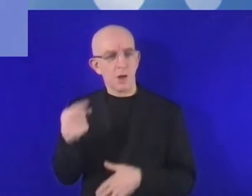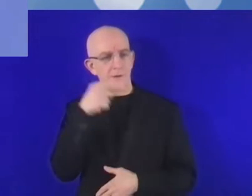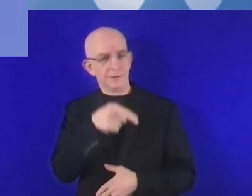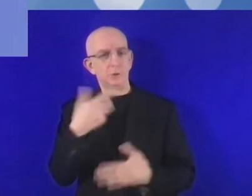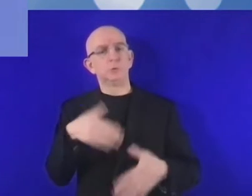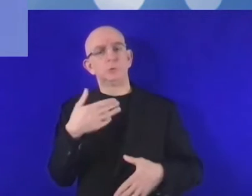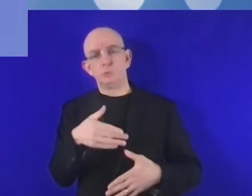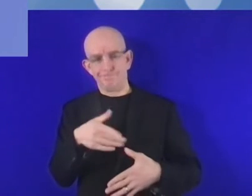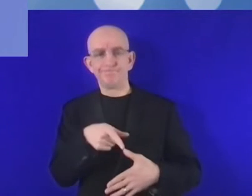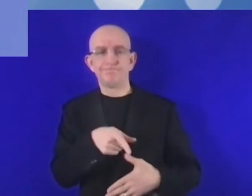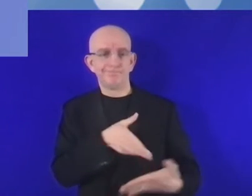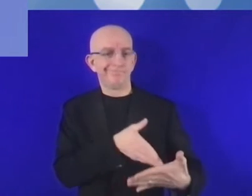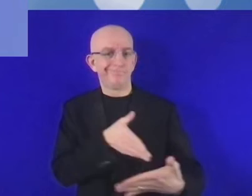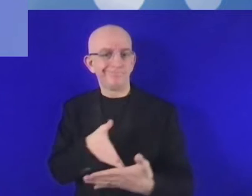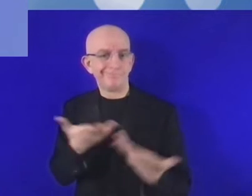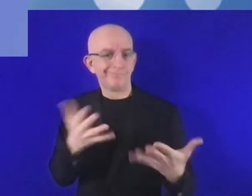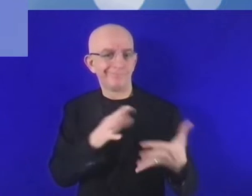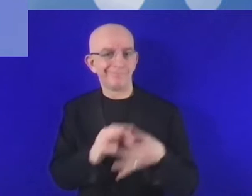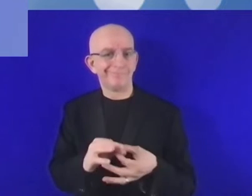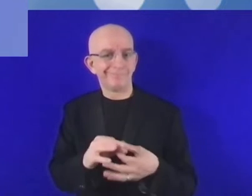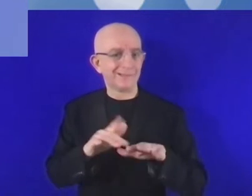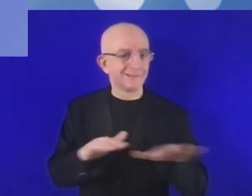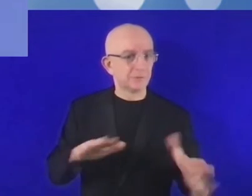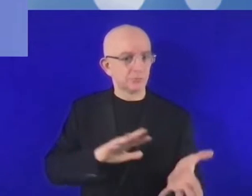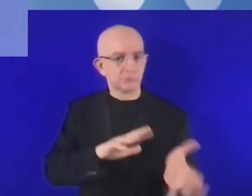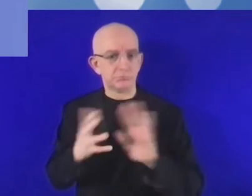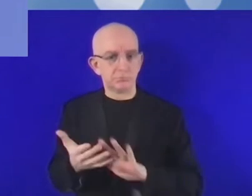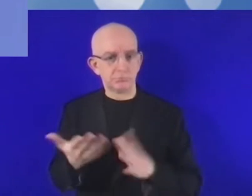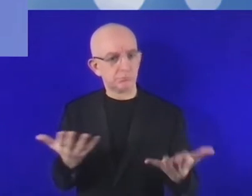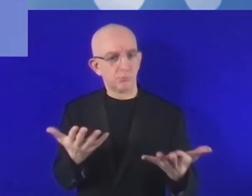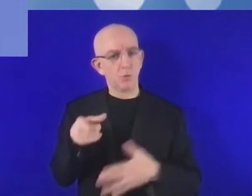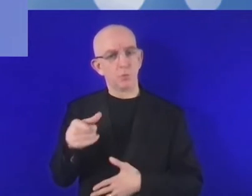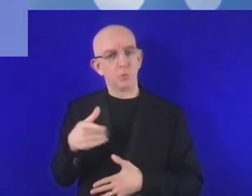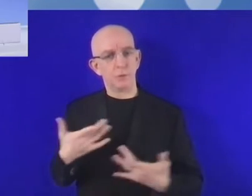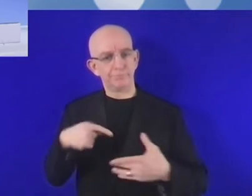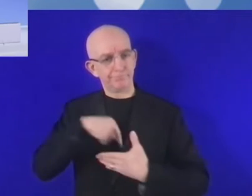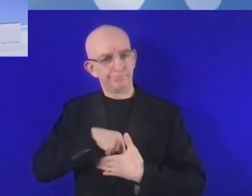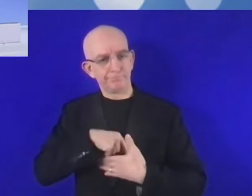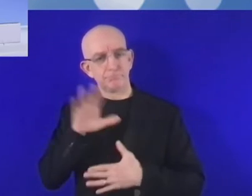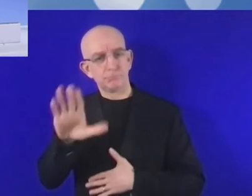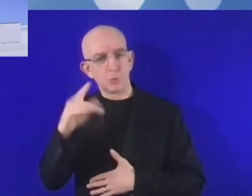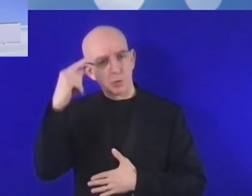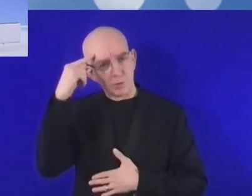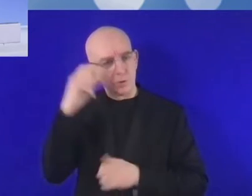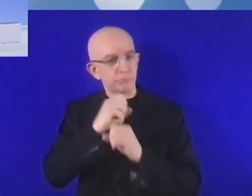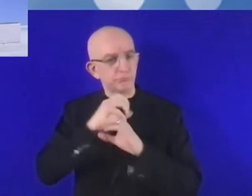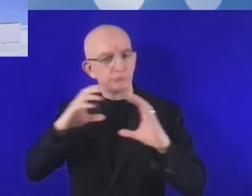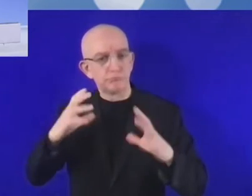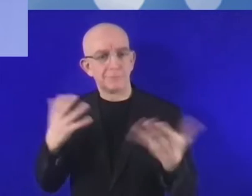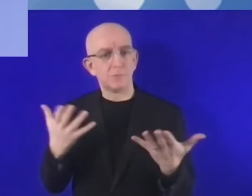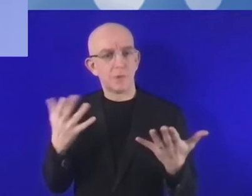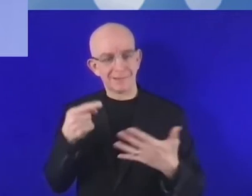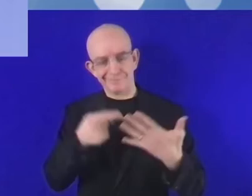вы замечаете в отношении цифровой трансформации в предстоящие годы и